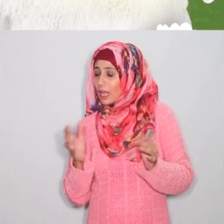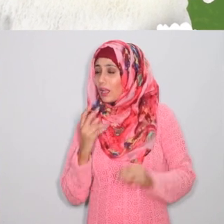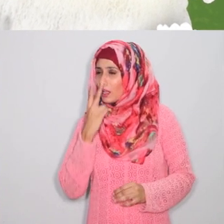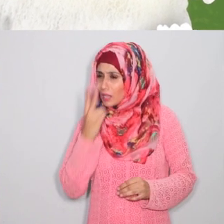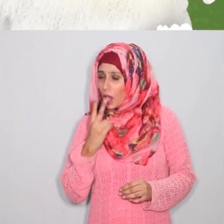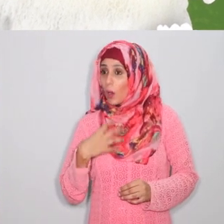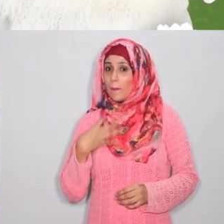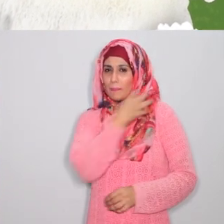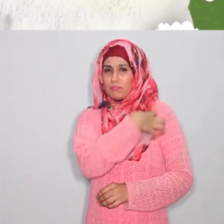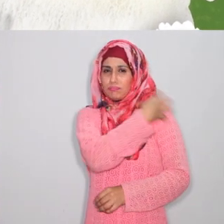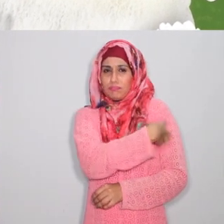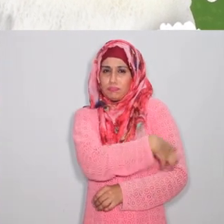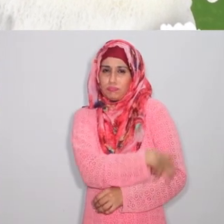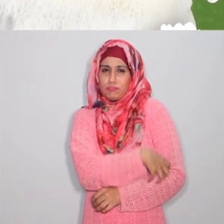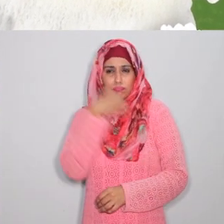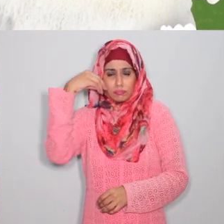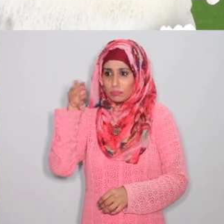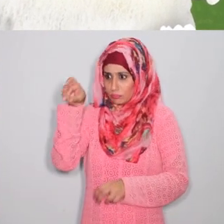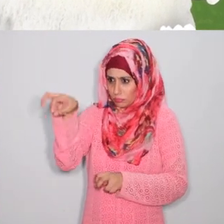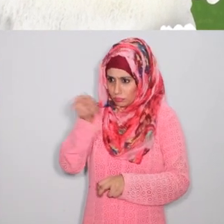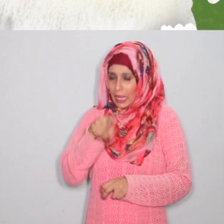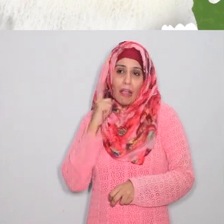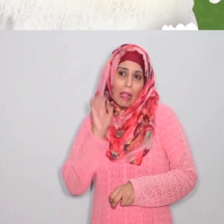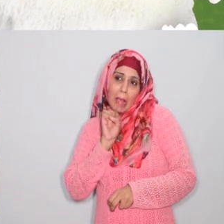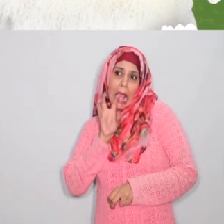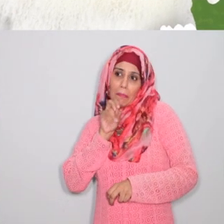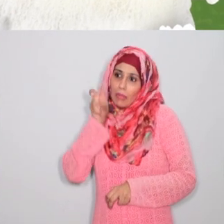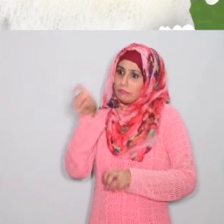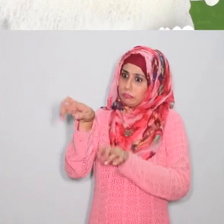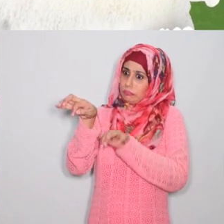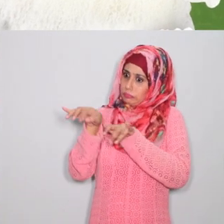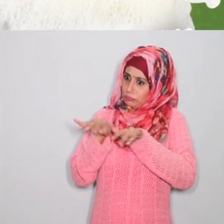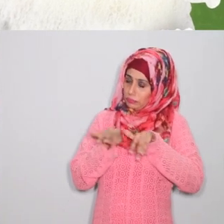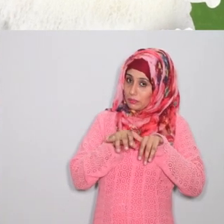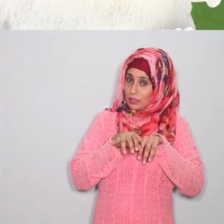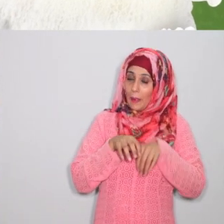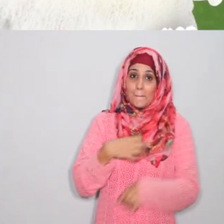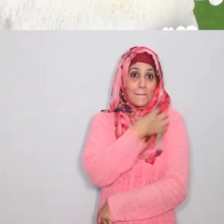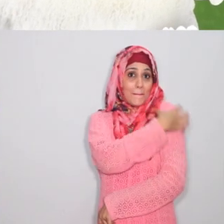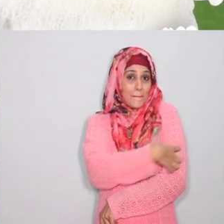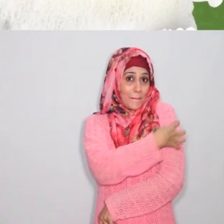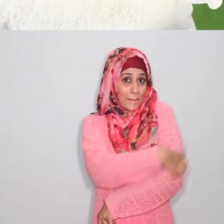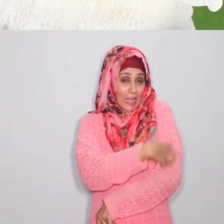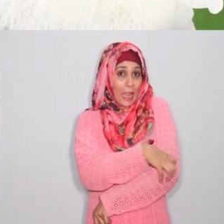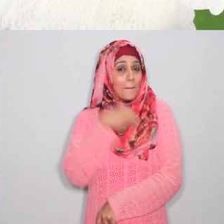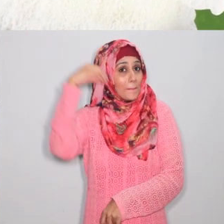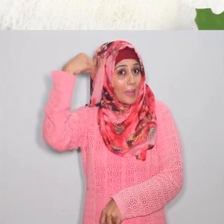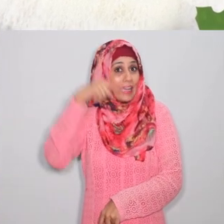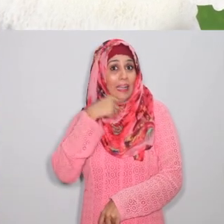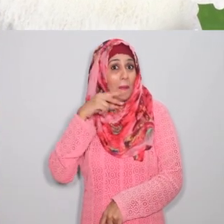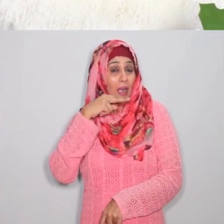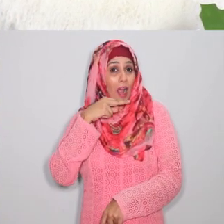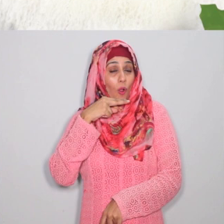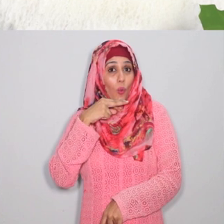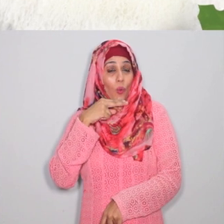से घोड़ों का एक हुजूम बाबा करता हुआ आया भैया भैया ने मुनि के पास आकर